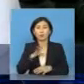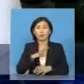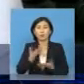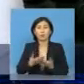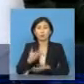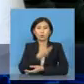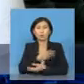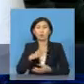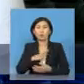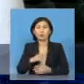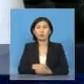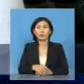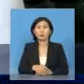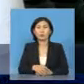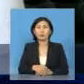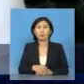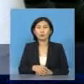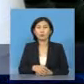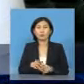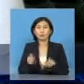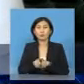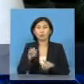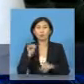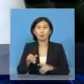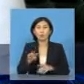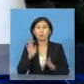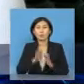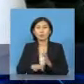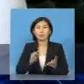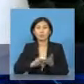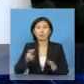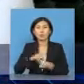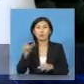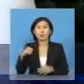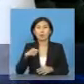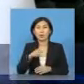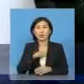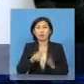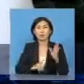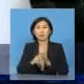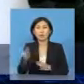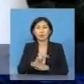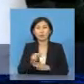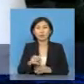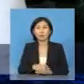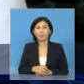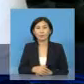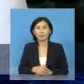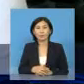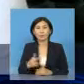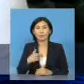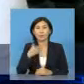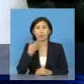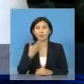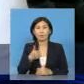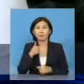там, и оно получается все равно с ухудшением. То есть без назначения врача самостоятельно начали лечение. Вот. Я